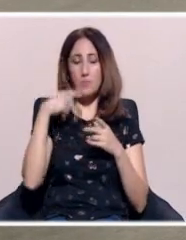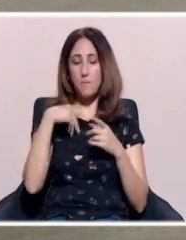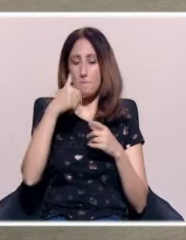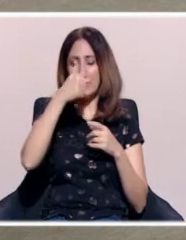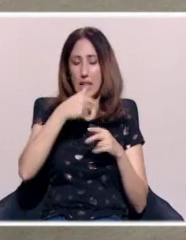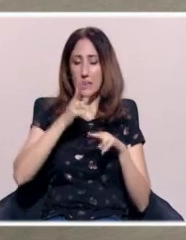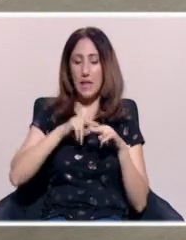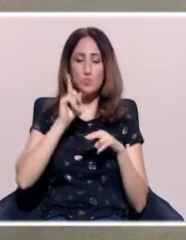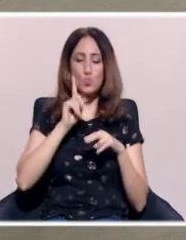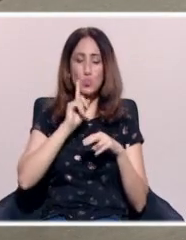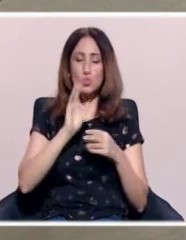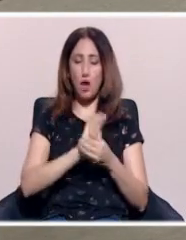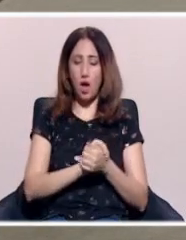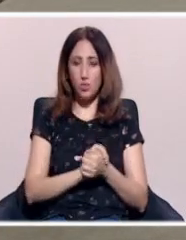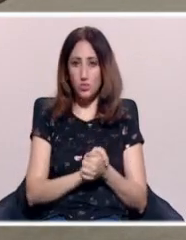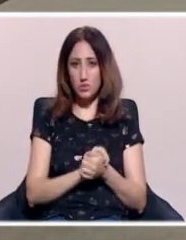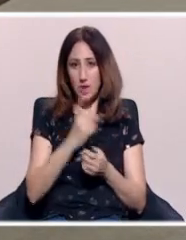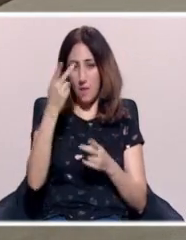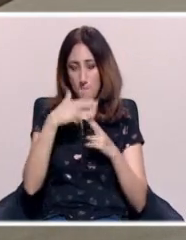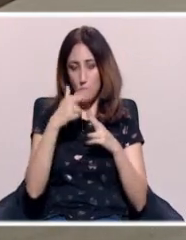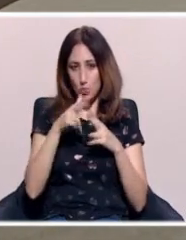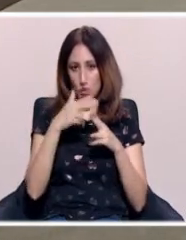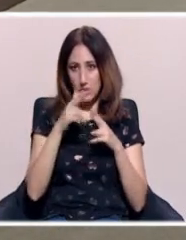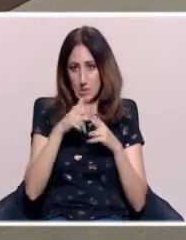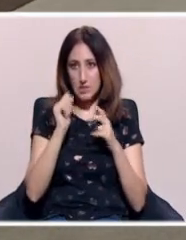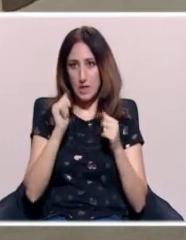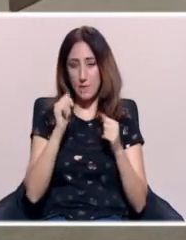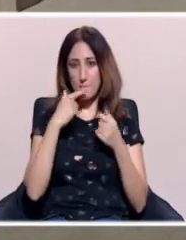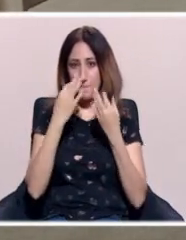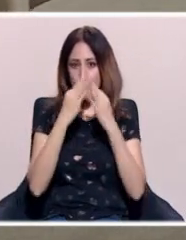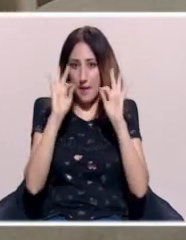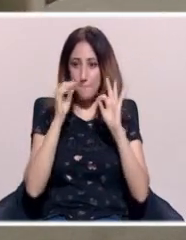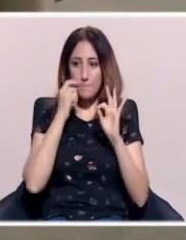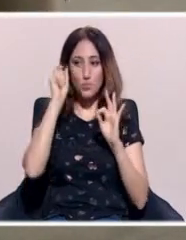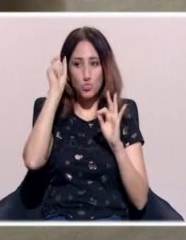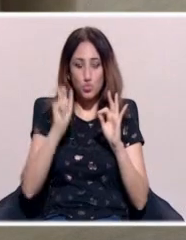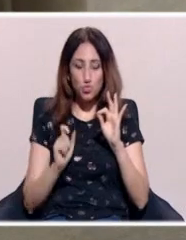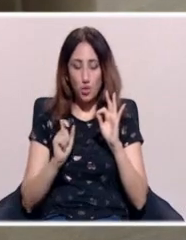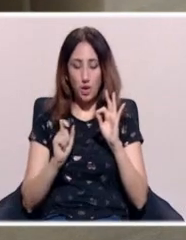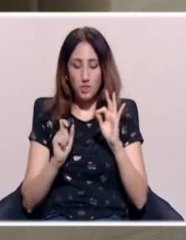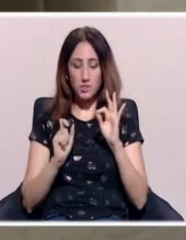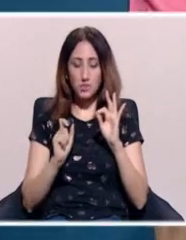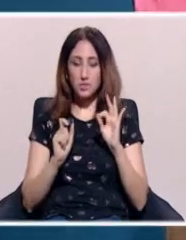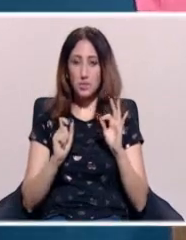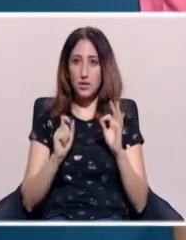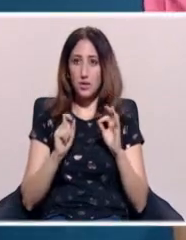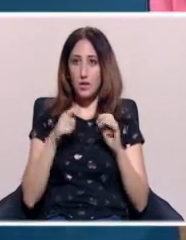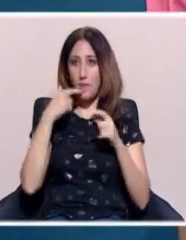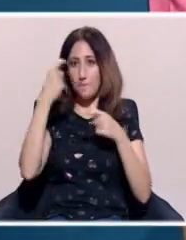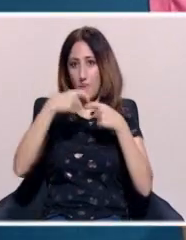ليها علاقة كاملة بالمسلسل، ليها علاقة كاملة بالشخصيات، ليها علاقة كاملة